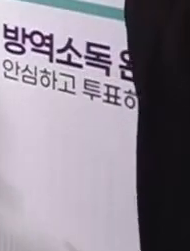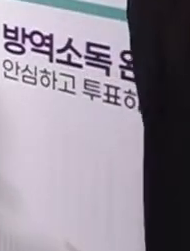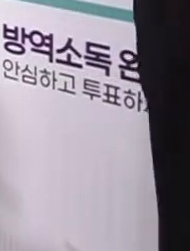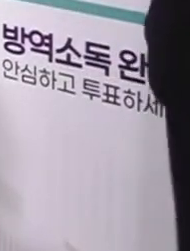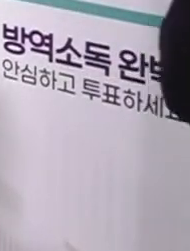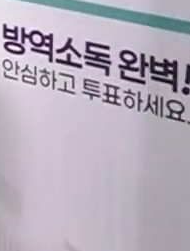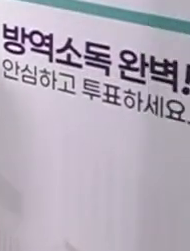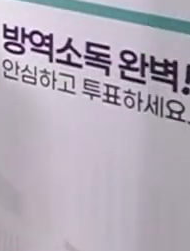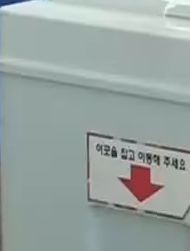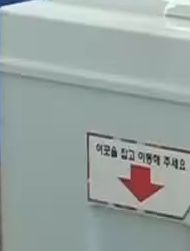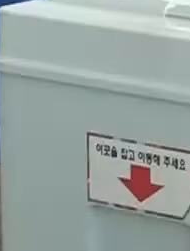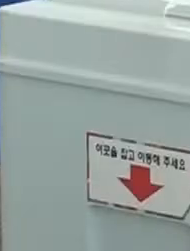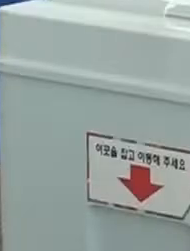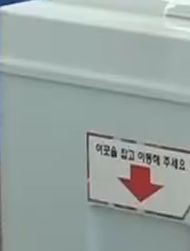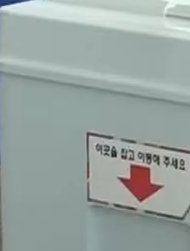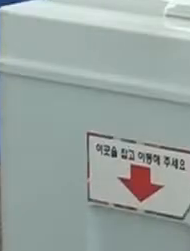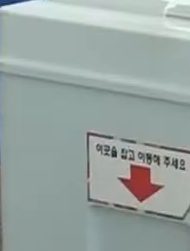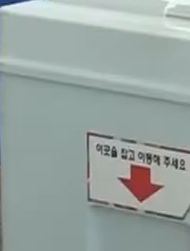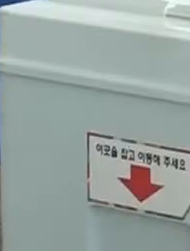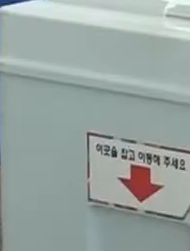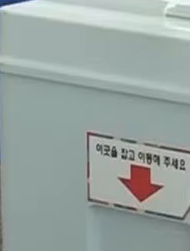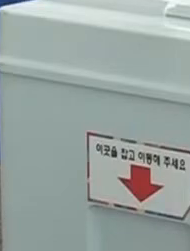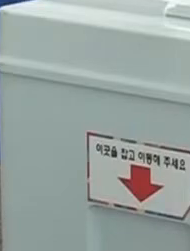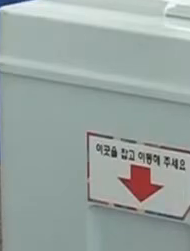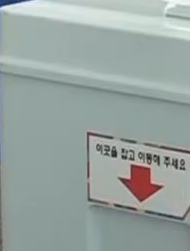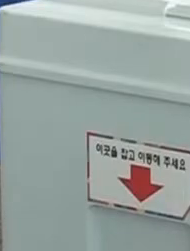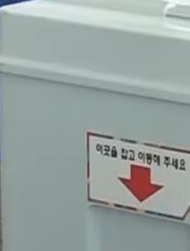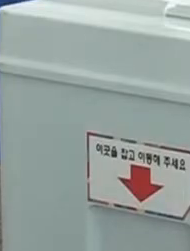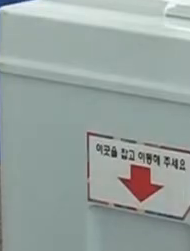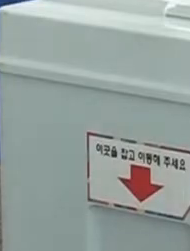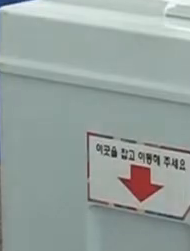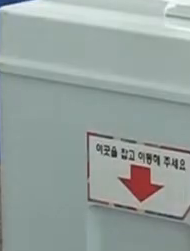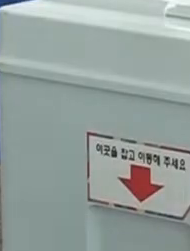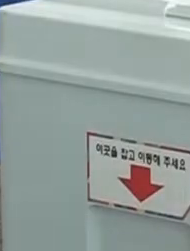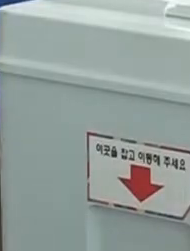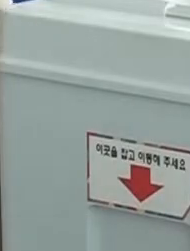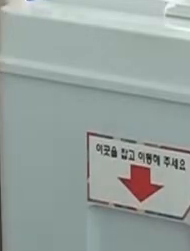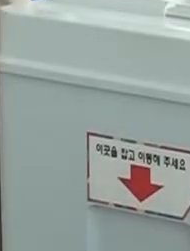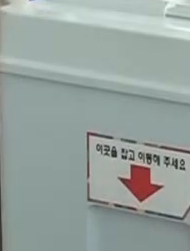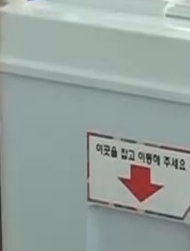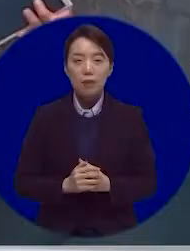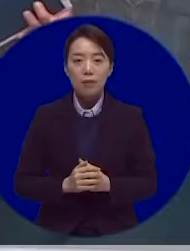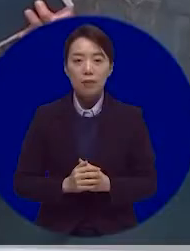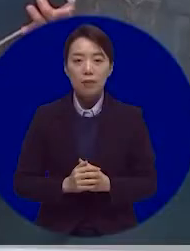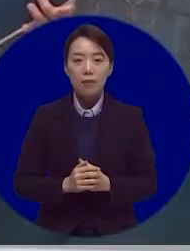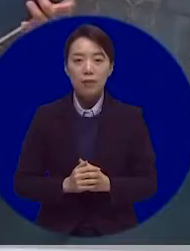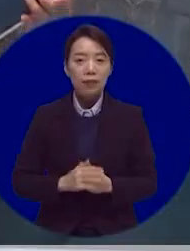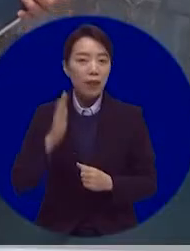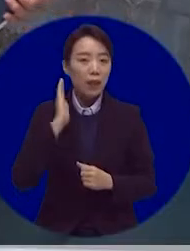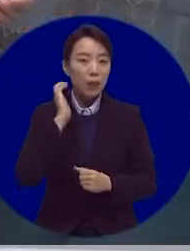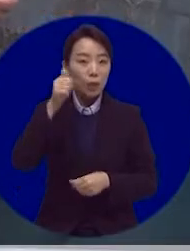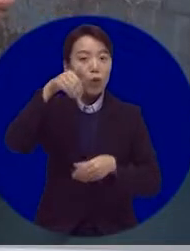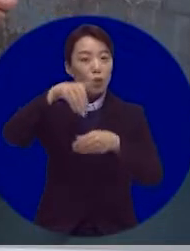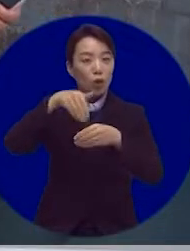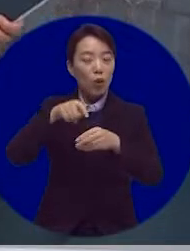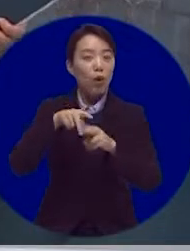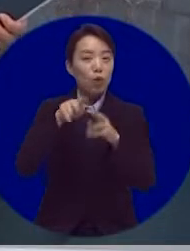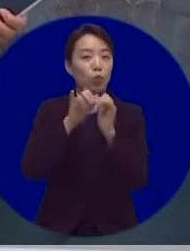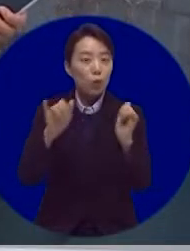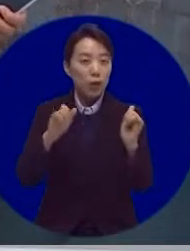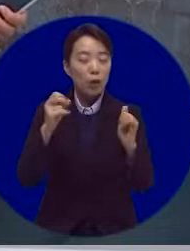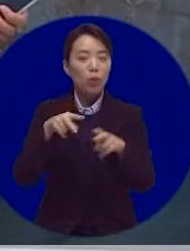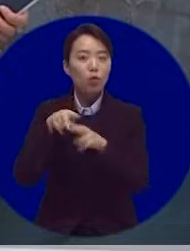전국 어디서나 별도의 신고 없이 가까운 사전투표소에서 투표할 수 있습니다. 대통령 선거의